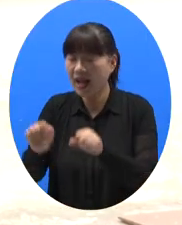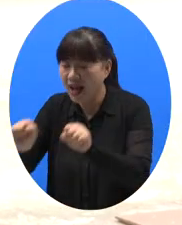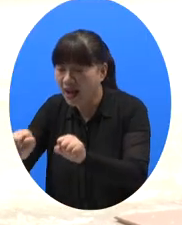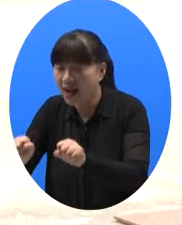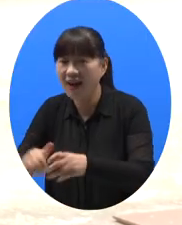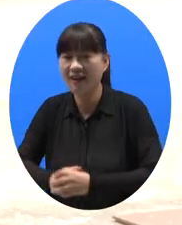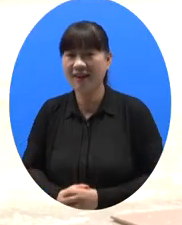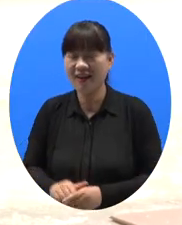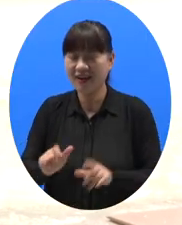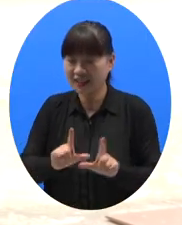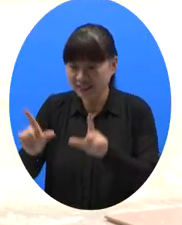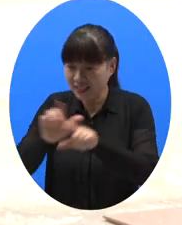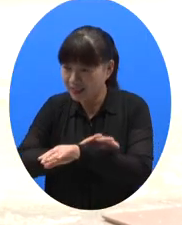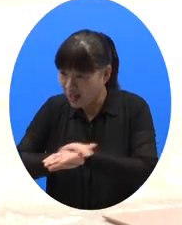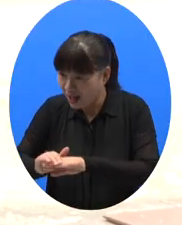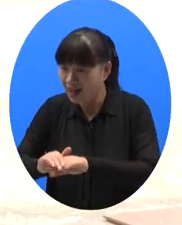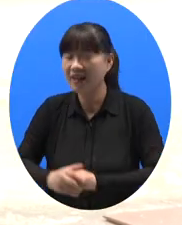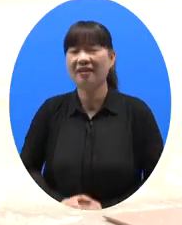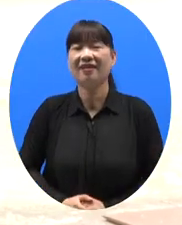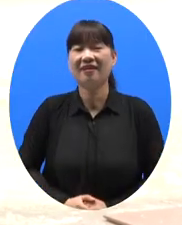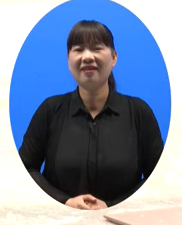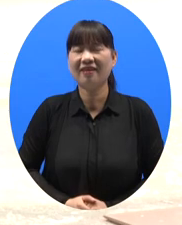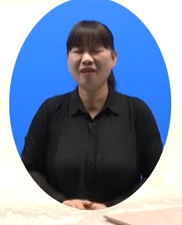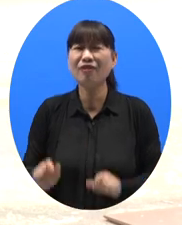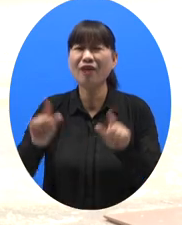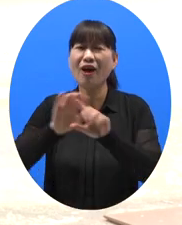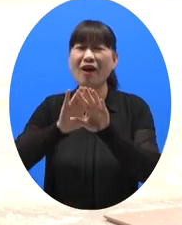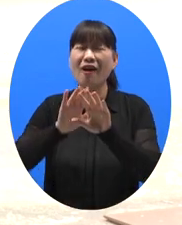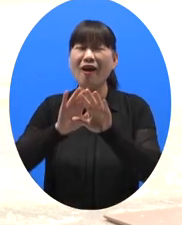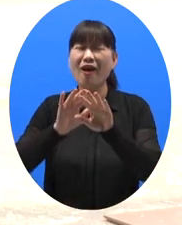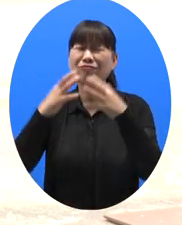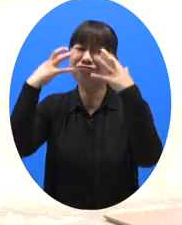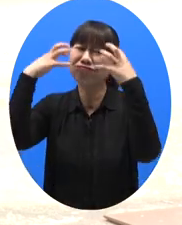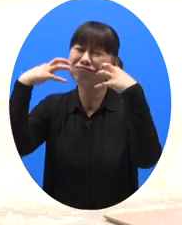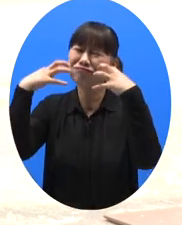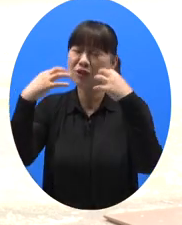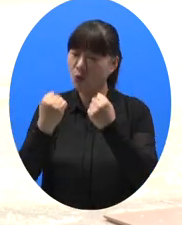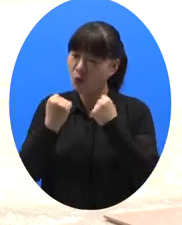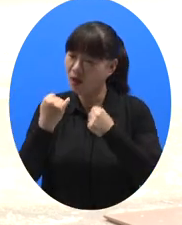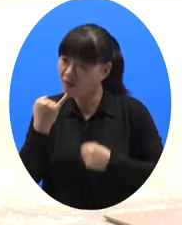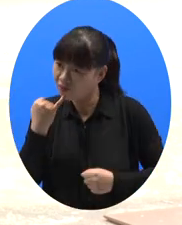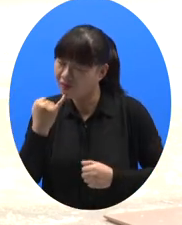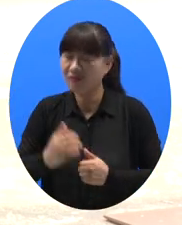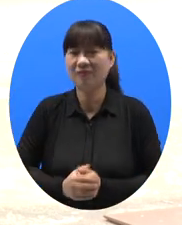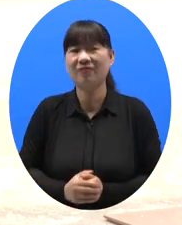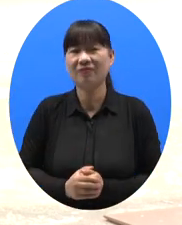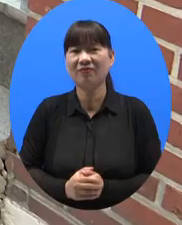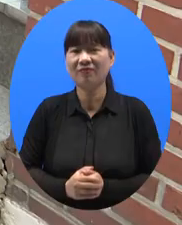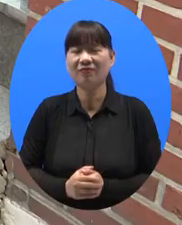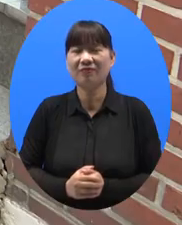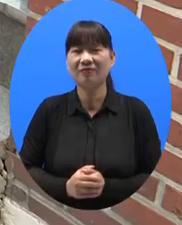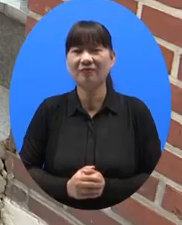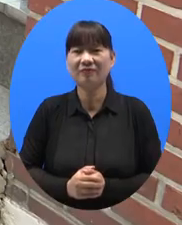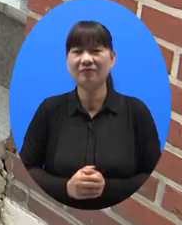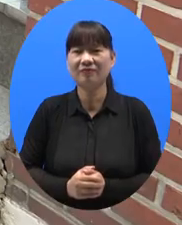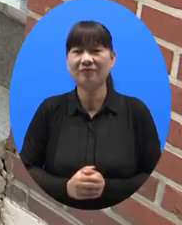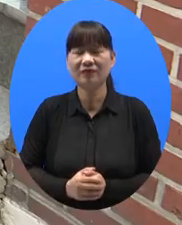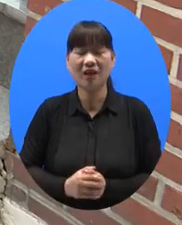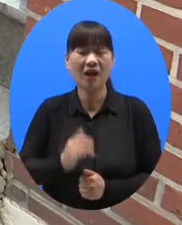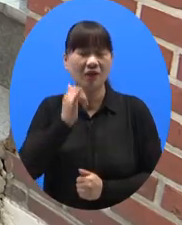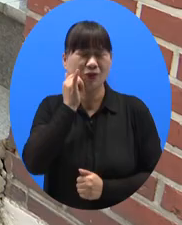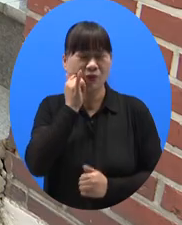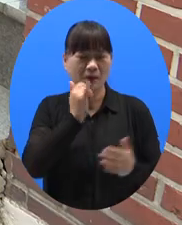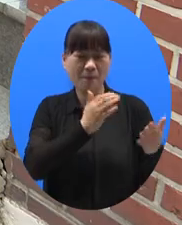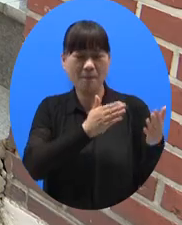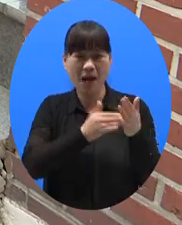안녕하세요. 네, 잘 지내셨어요? 날씨가 더운데 어떻게 건강 괜찮으시고요? 네네. 전화